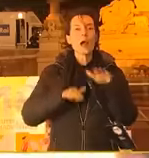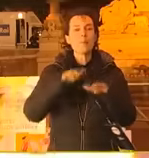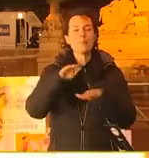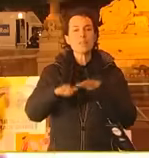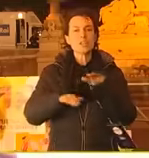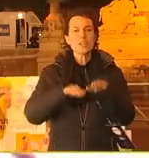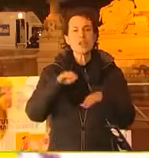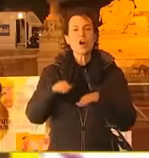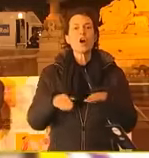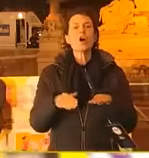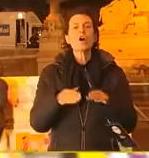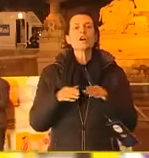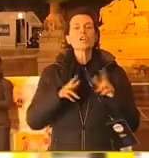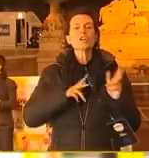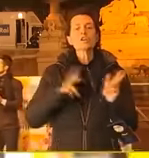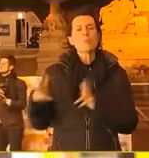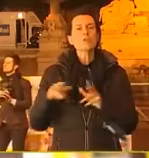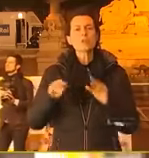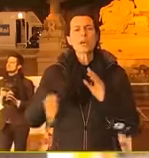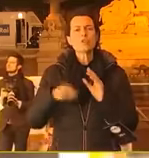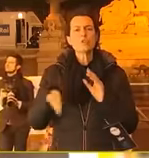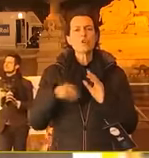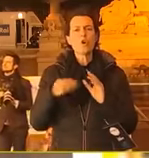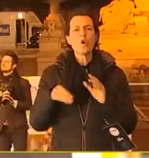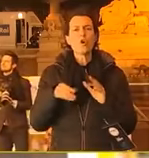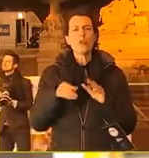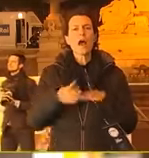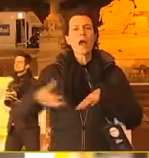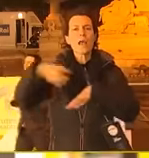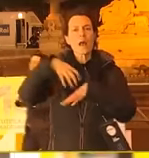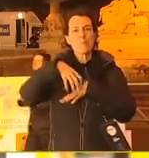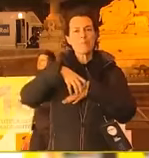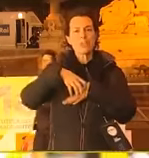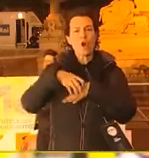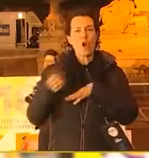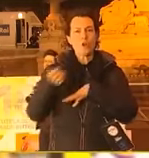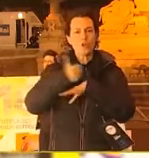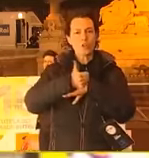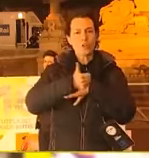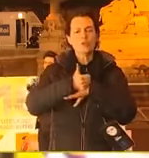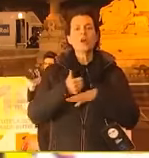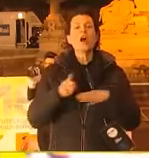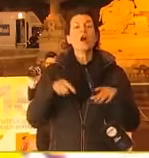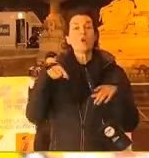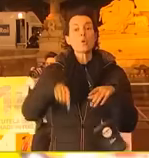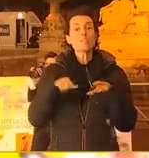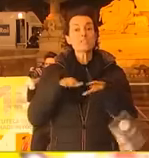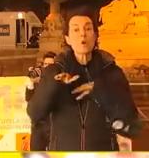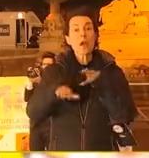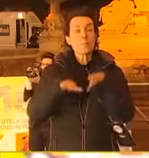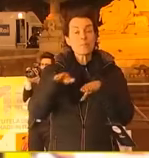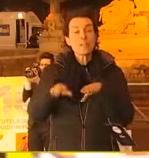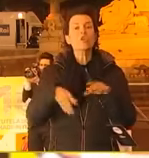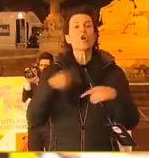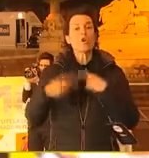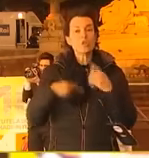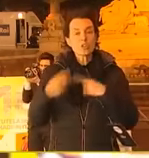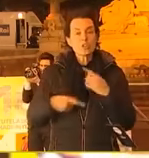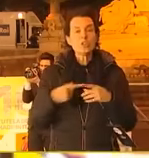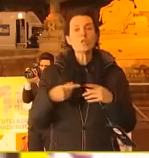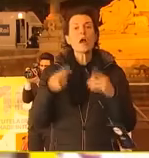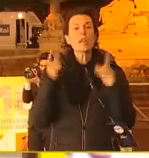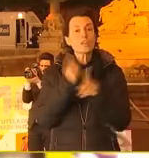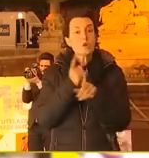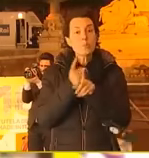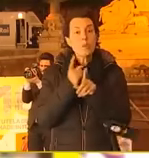guida del Campidoglio, di Roma Capitale. Adesso noi questo cammino lo stiamo continuando e lo dobbiamo completare. E voi